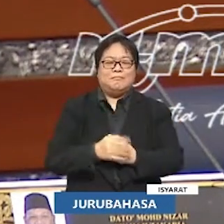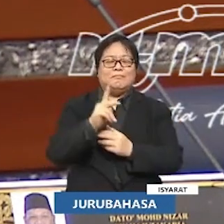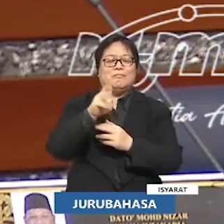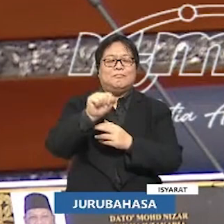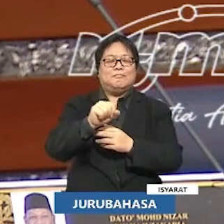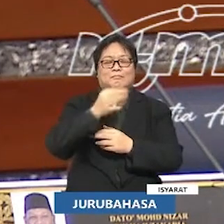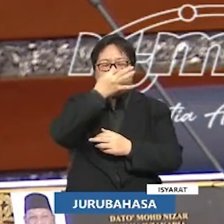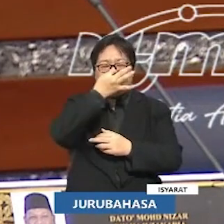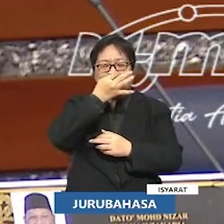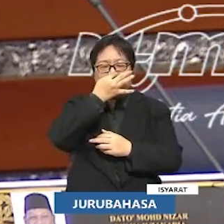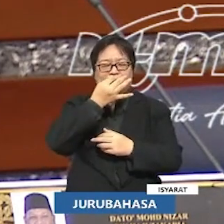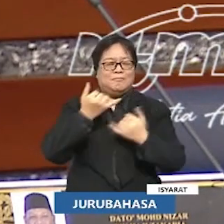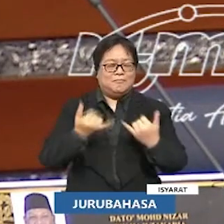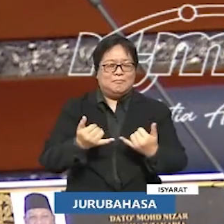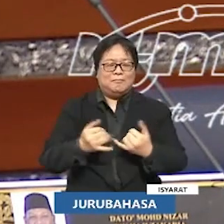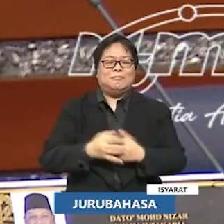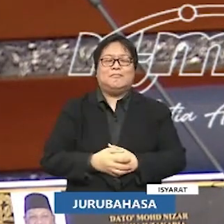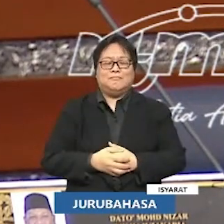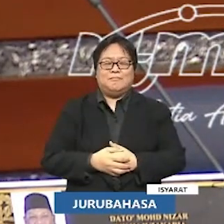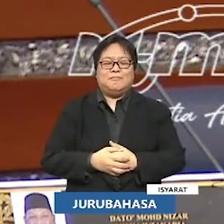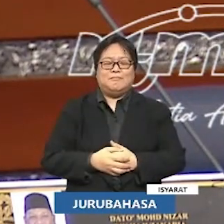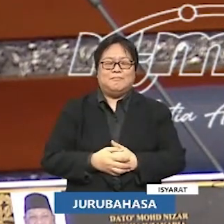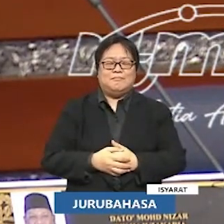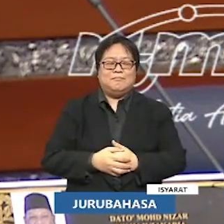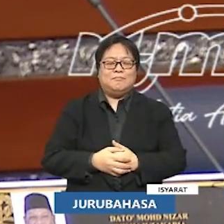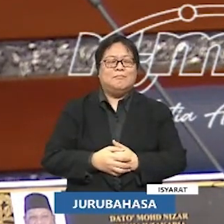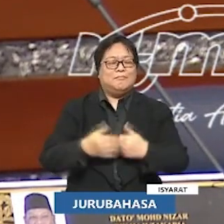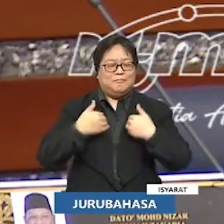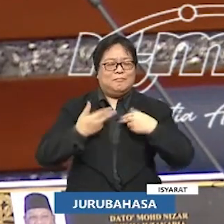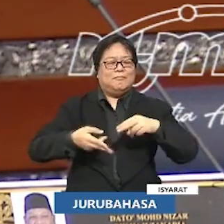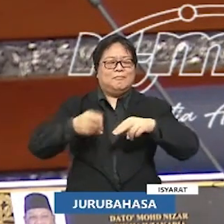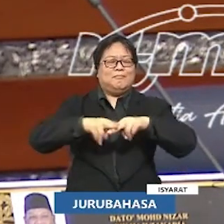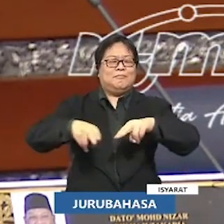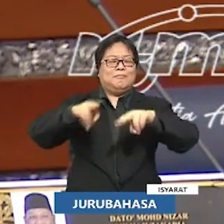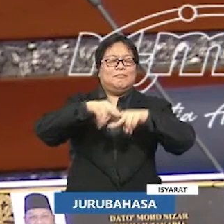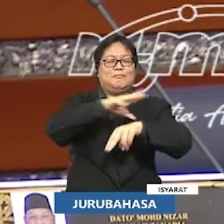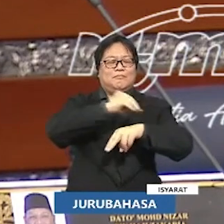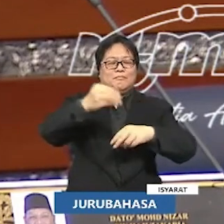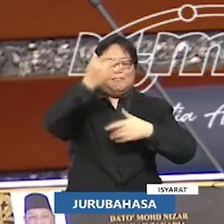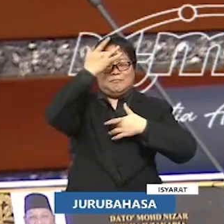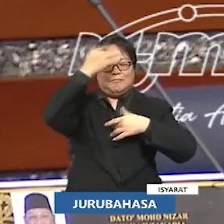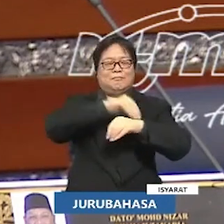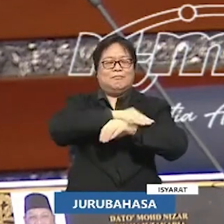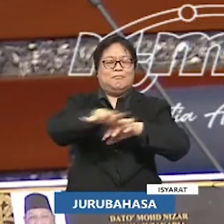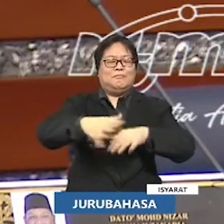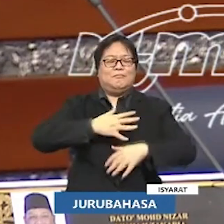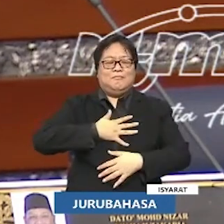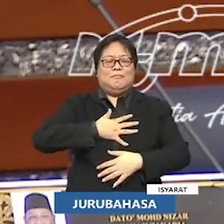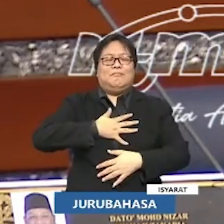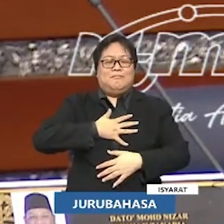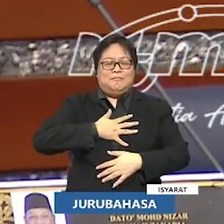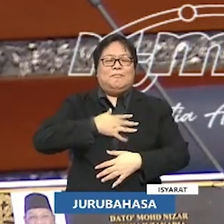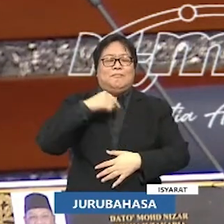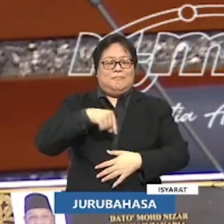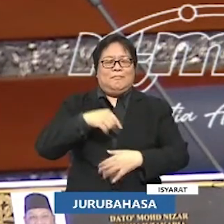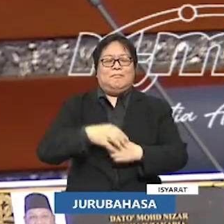kes influenza, virus influenza yang hari ini nampak ada peningkatan dan juga jangkitan saluran pernafasan, di